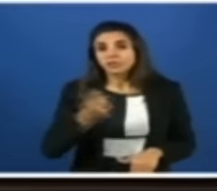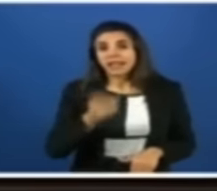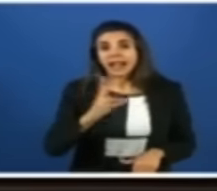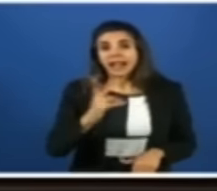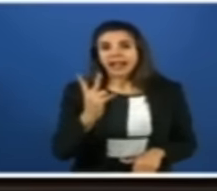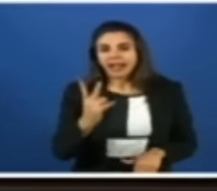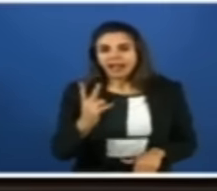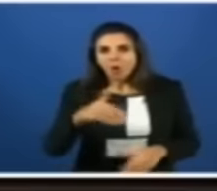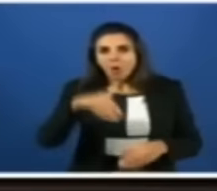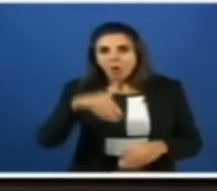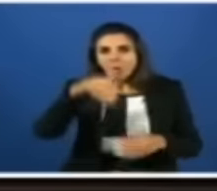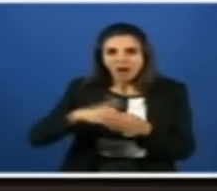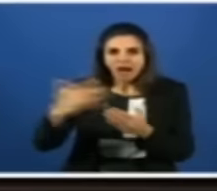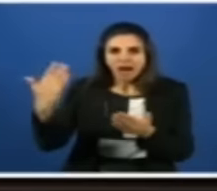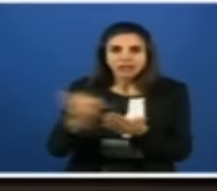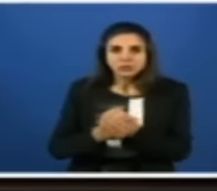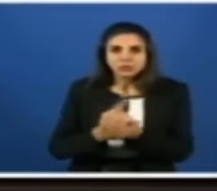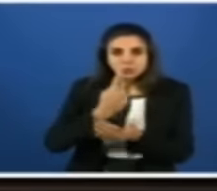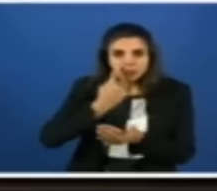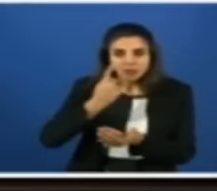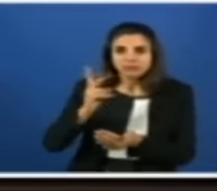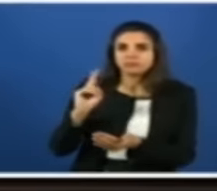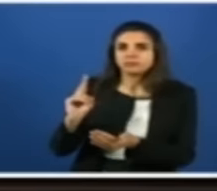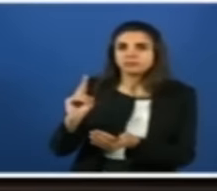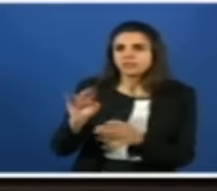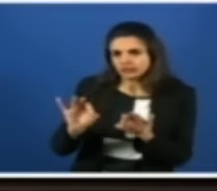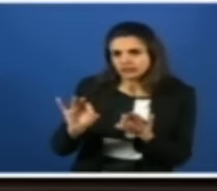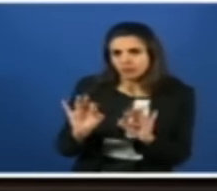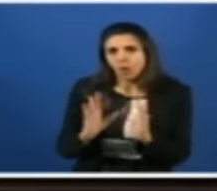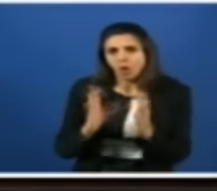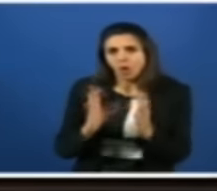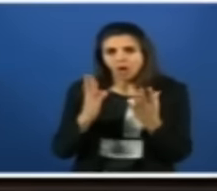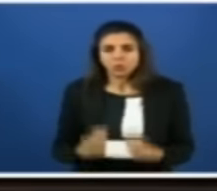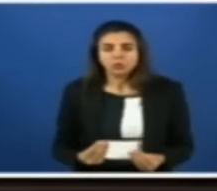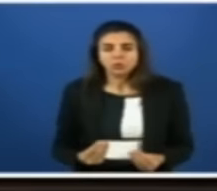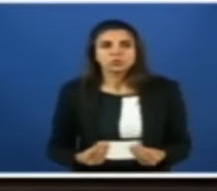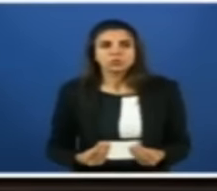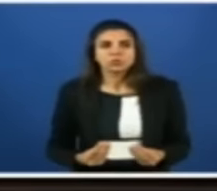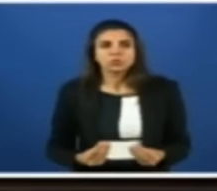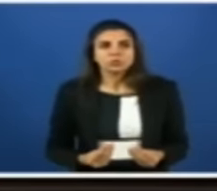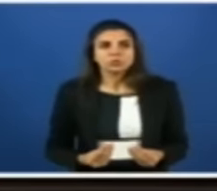%52 oyla seçilmiş Cumhurbaşkanımız var. Mevcut durum bu.